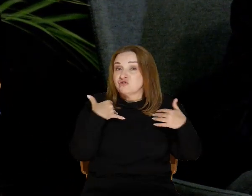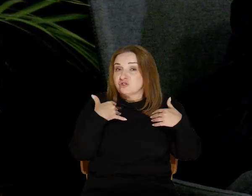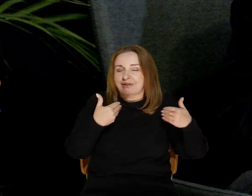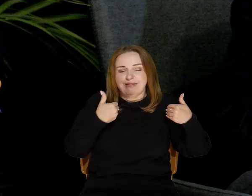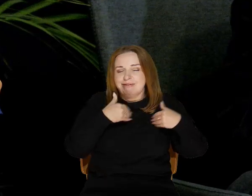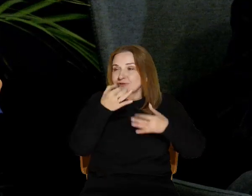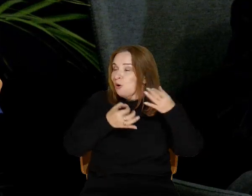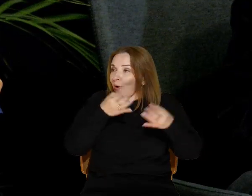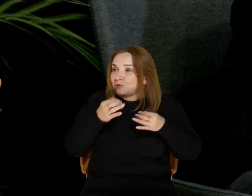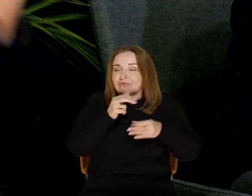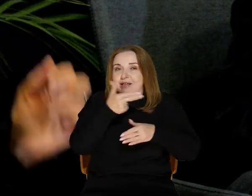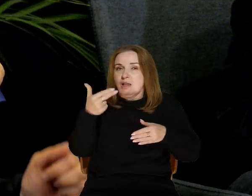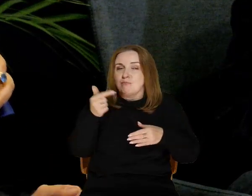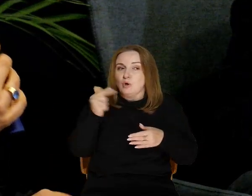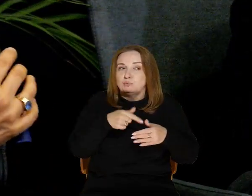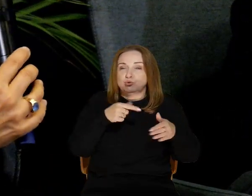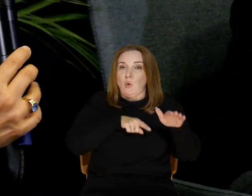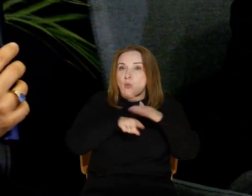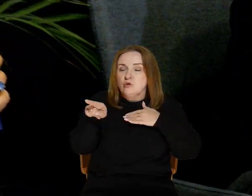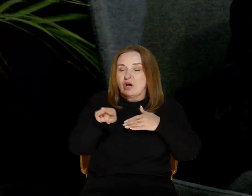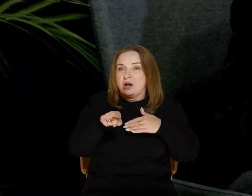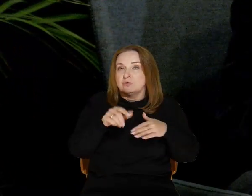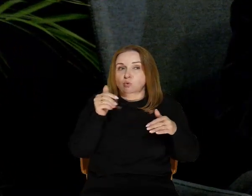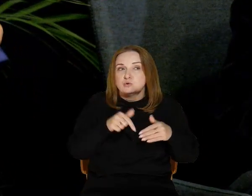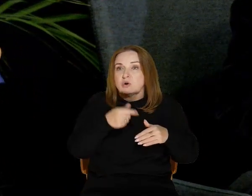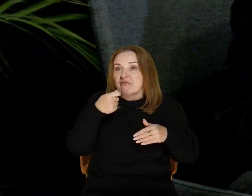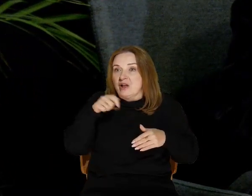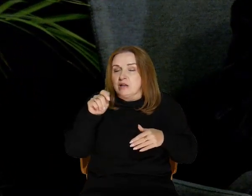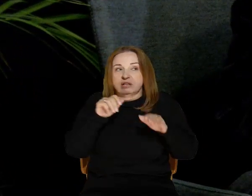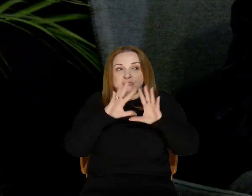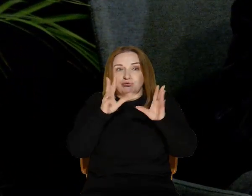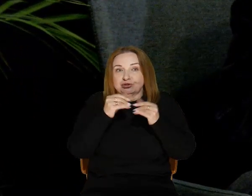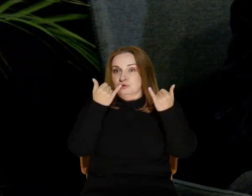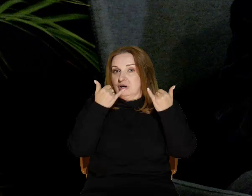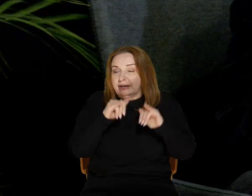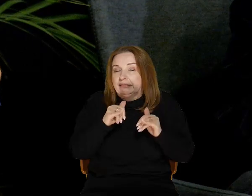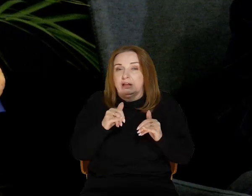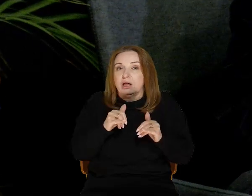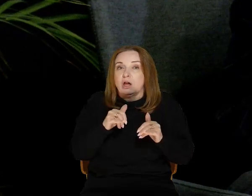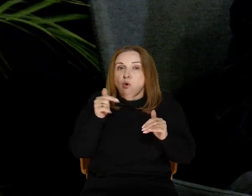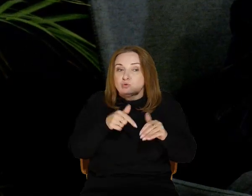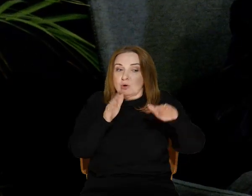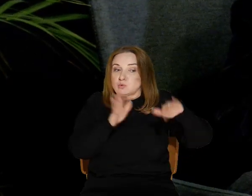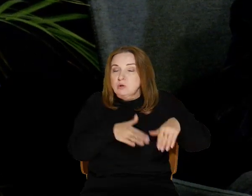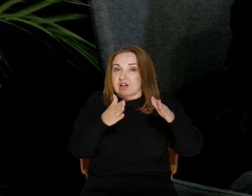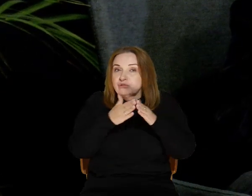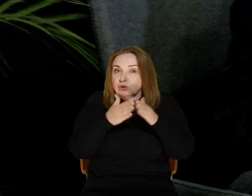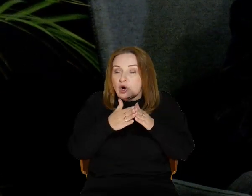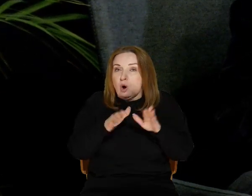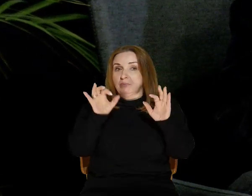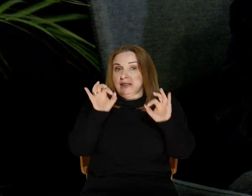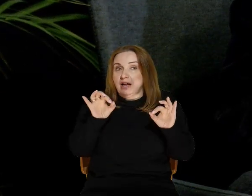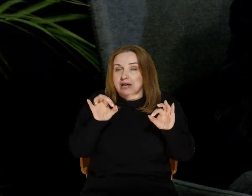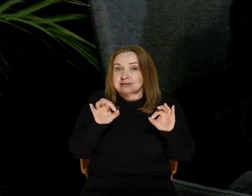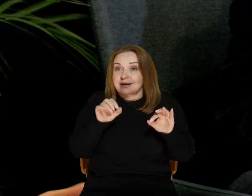tym, że musiał wyjeżdżać z Kresów, prawda, które nagle nie wiadomo dlaczego już nie są polskie, tylko